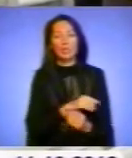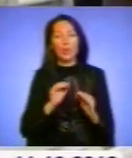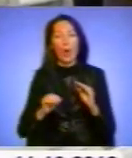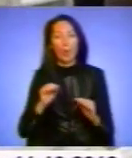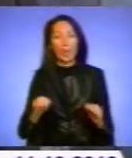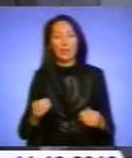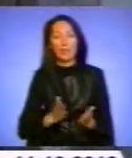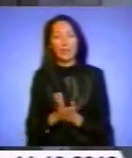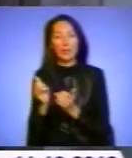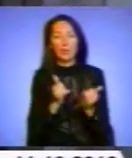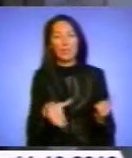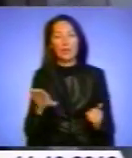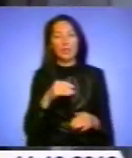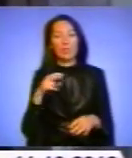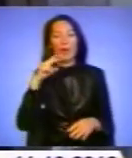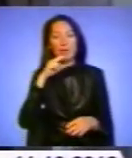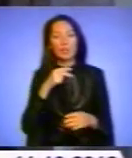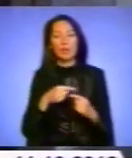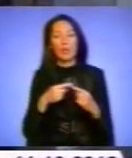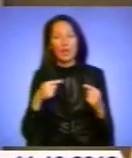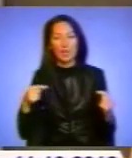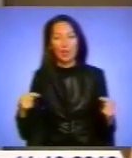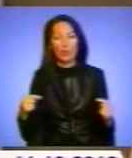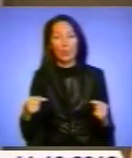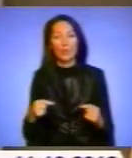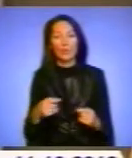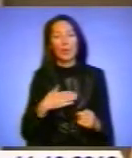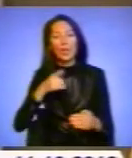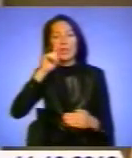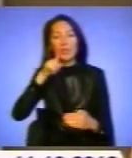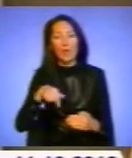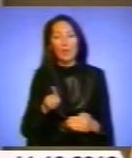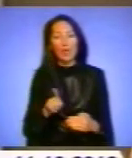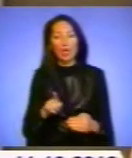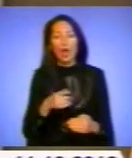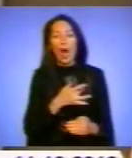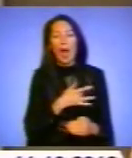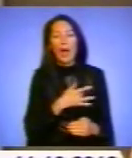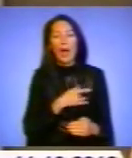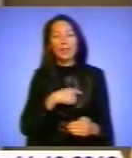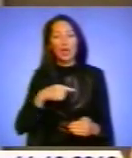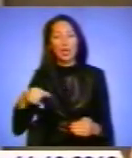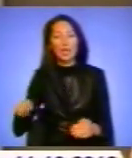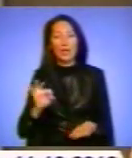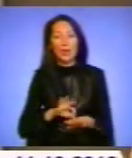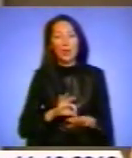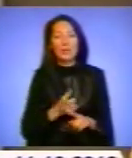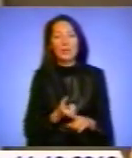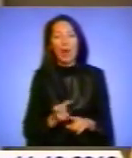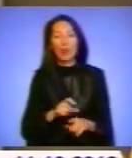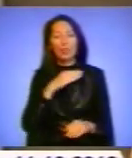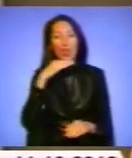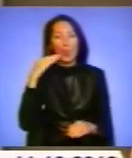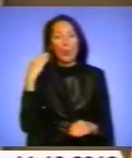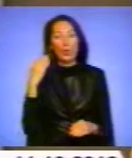забезпечуватися всіма необхідними лікарськими засобами. Мы знаем, что кардиологические болезни очень много